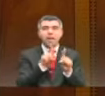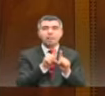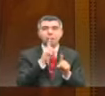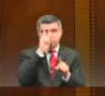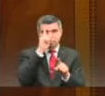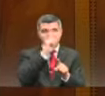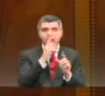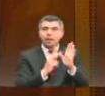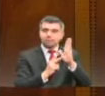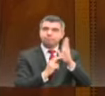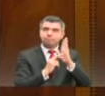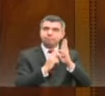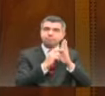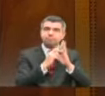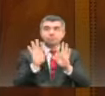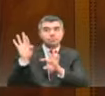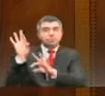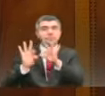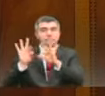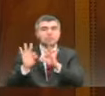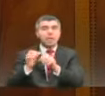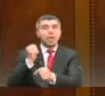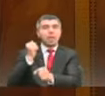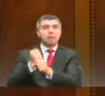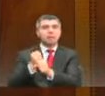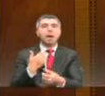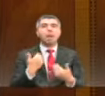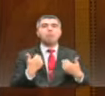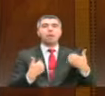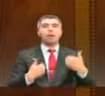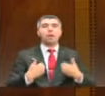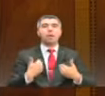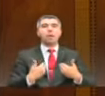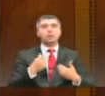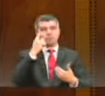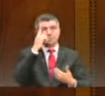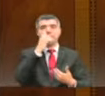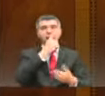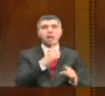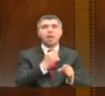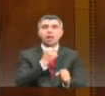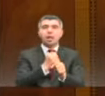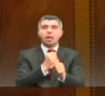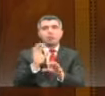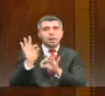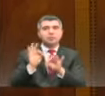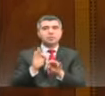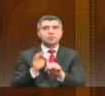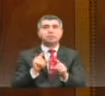ان شاء الله تدريجيا لإزالة هذه العوائق حتى تستفيد هذه الفئة من هذه الحصة